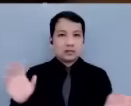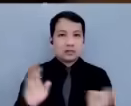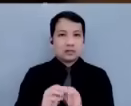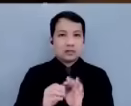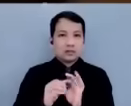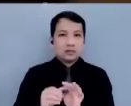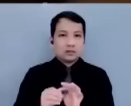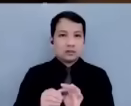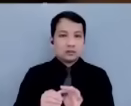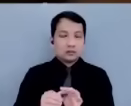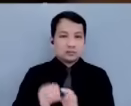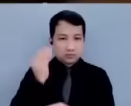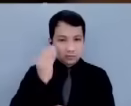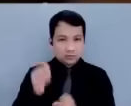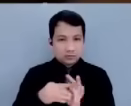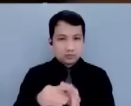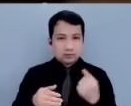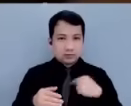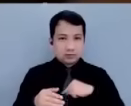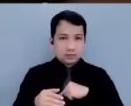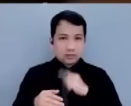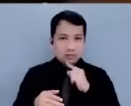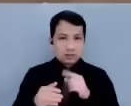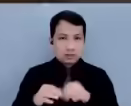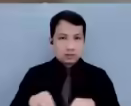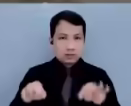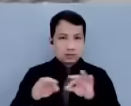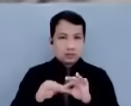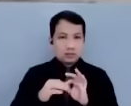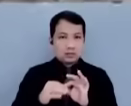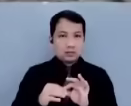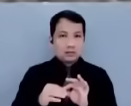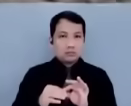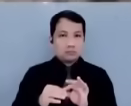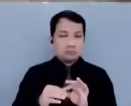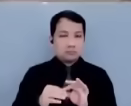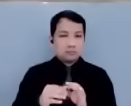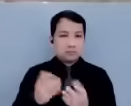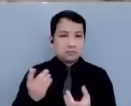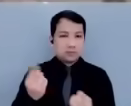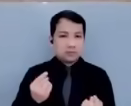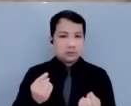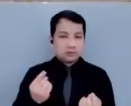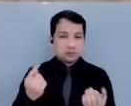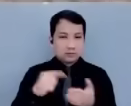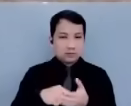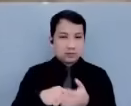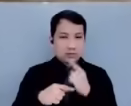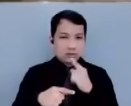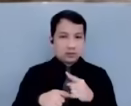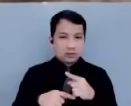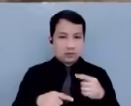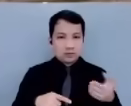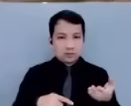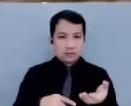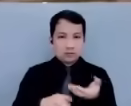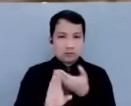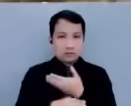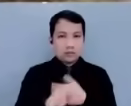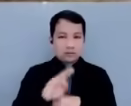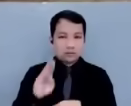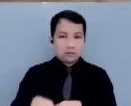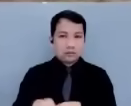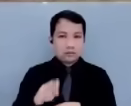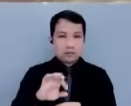one additional that has recently showed up. Matapos makipaghabulan, agad bumalik sa Maynila nitong Biyernes